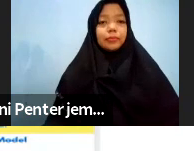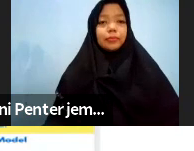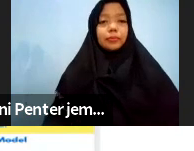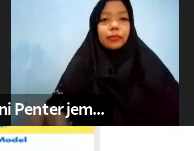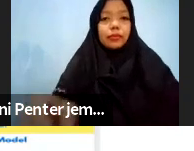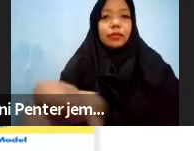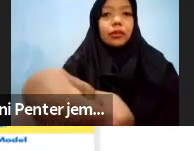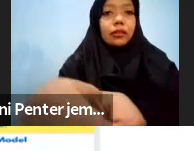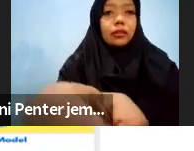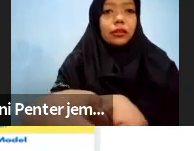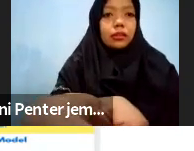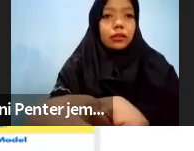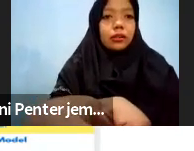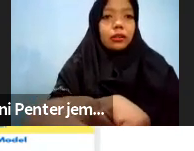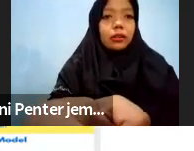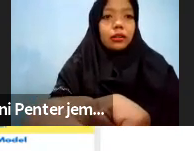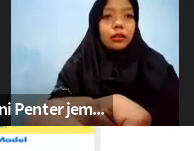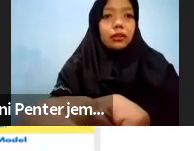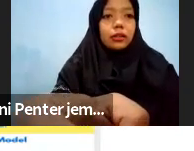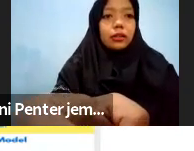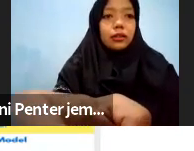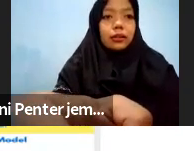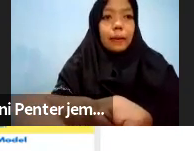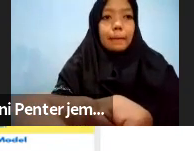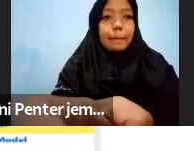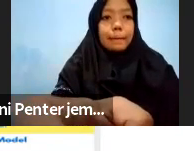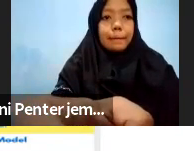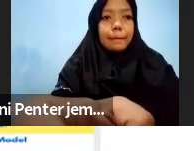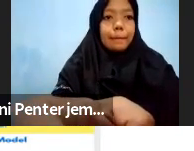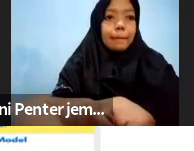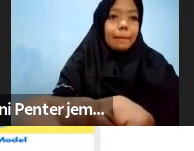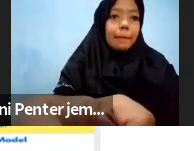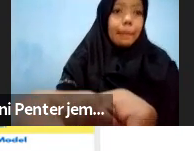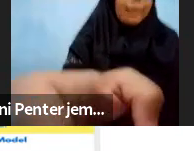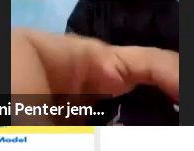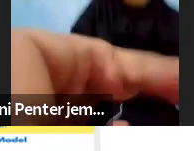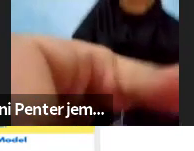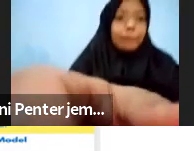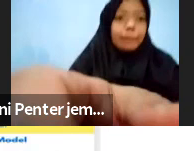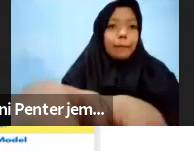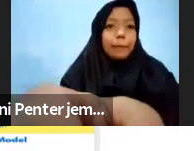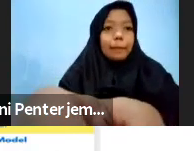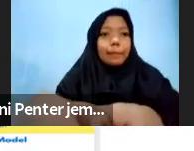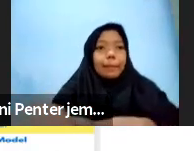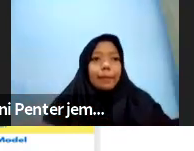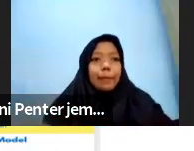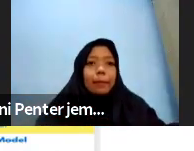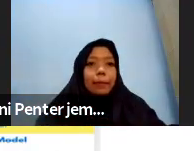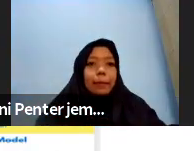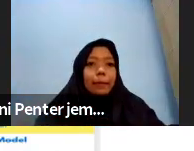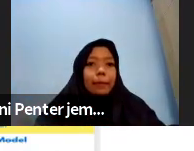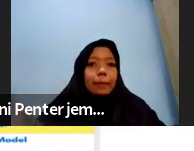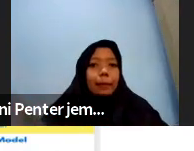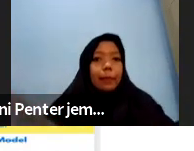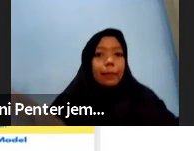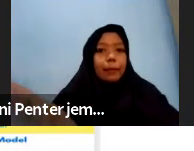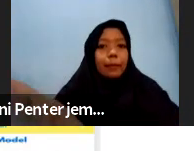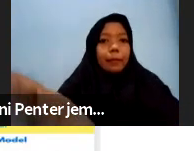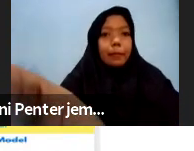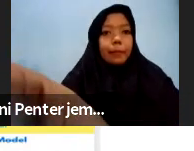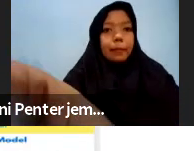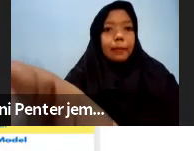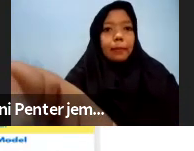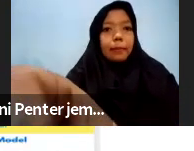eh ingin Kita ingin memberikan pembelajaran bahwa anak-anak ini bisa melakukan kehidupan